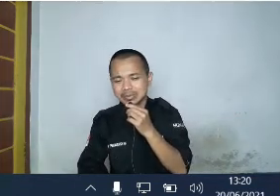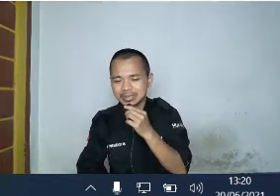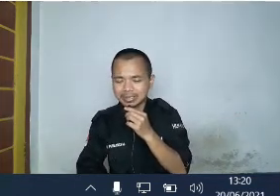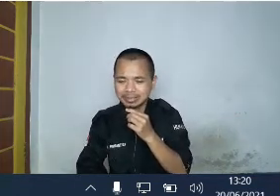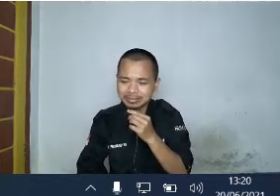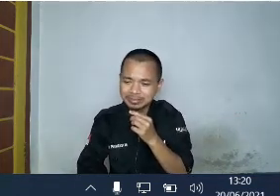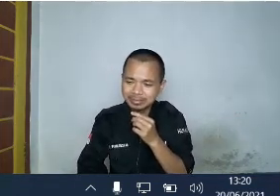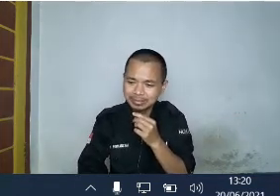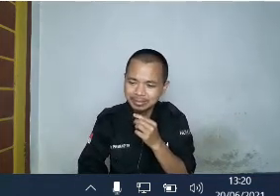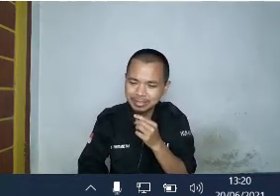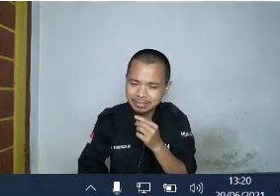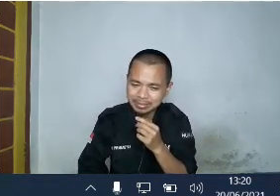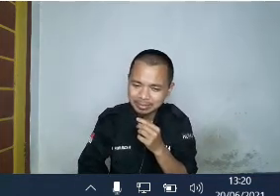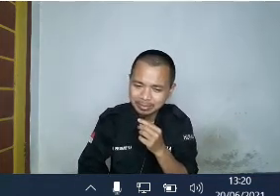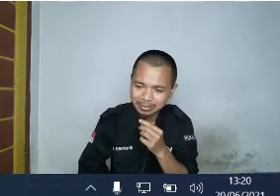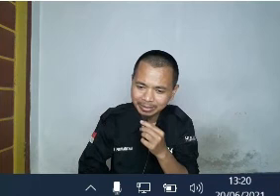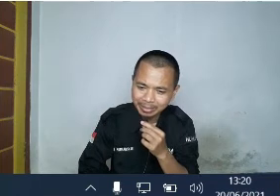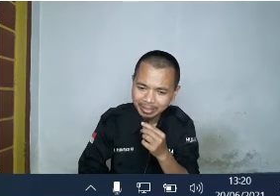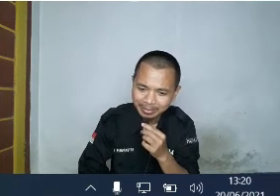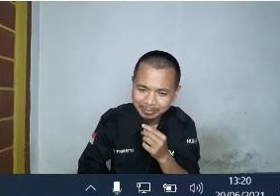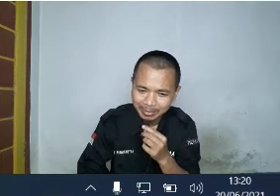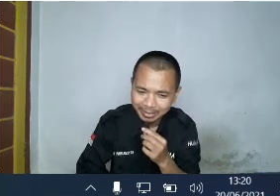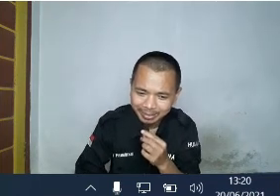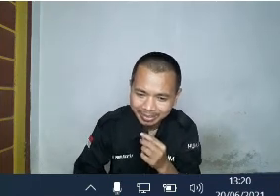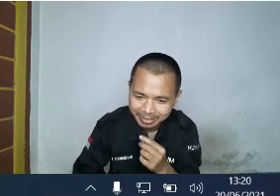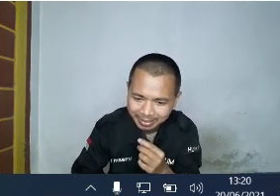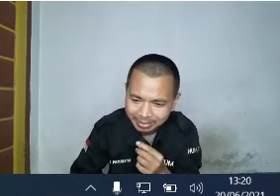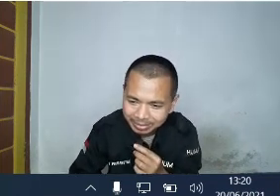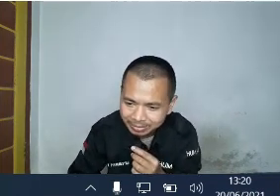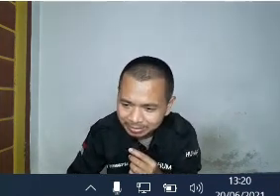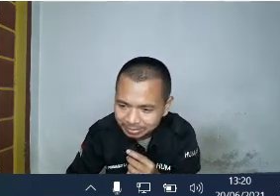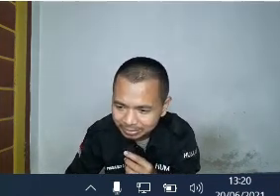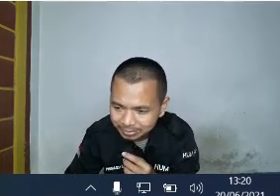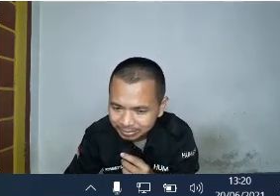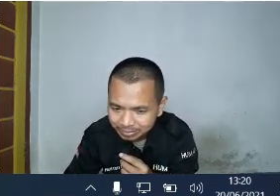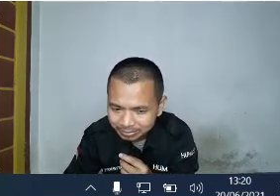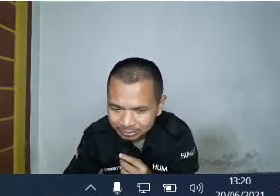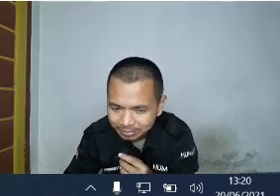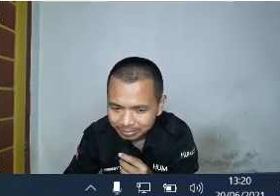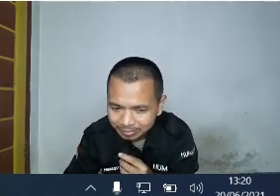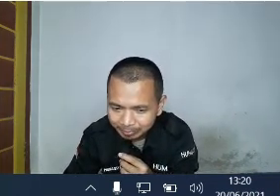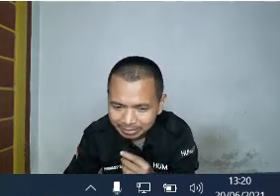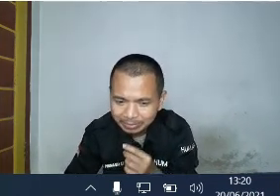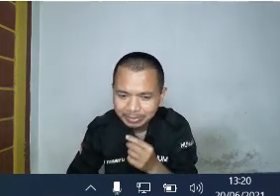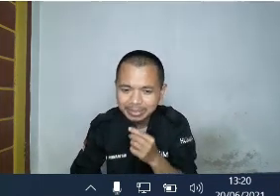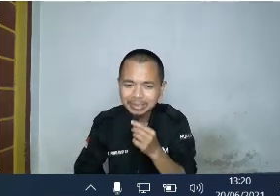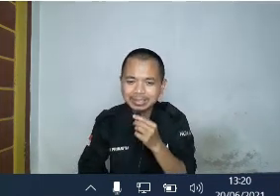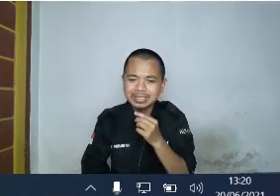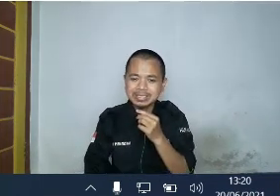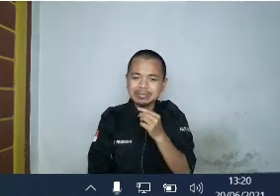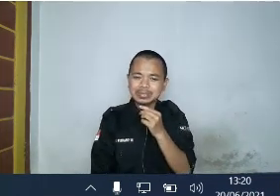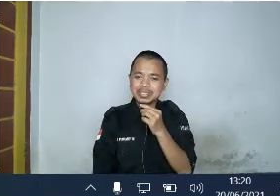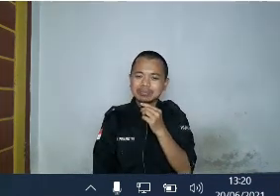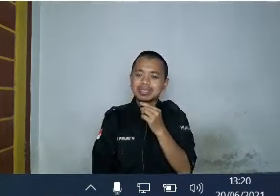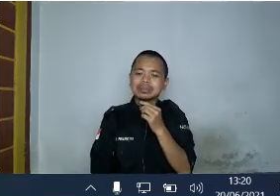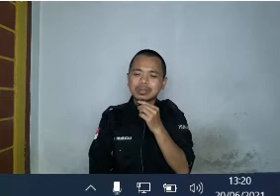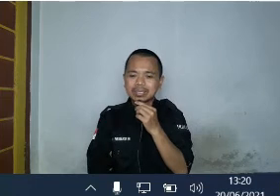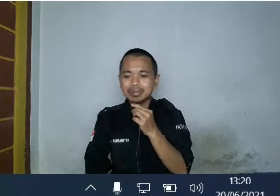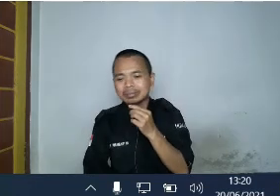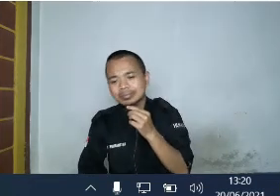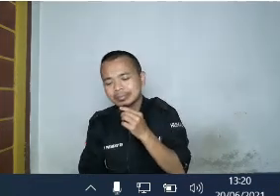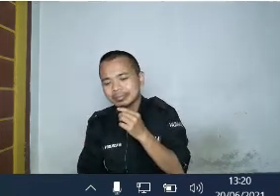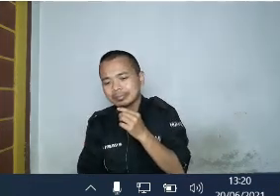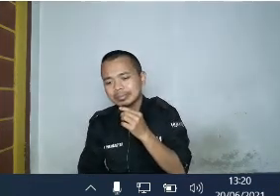mahasiswa UT itu kita lanjut ngomongnya Yah ngomong ininya ya Hai mata kuliah dengan jam ujian